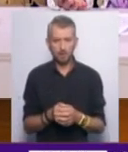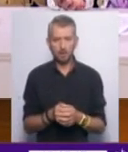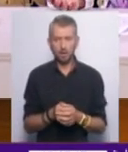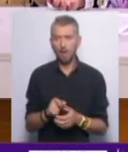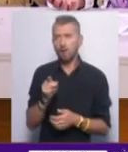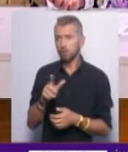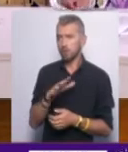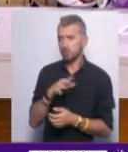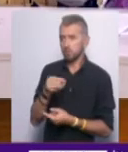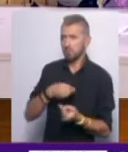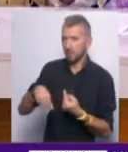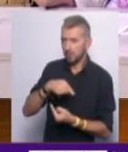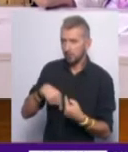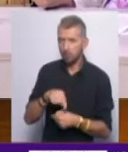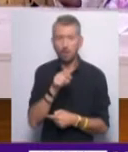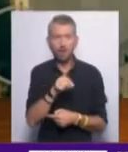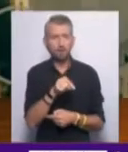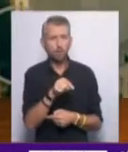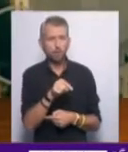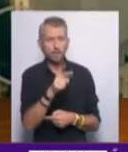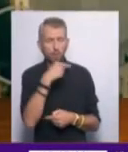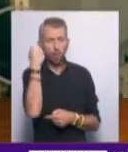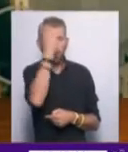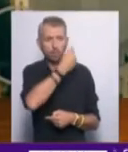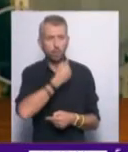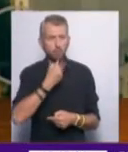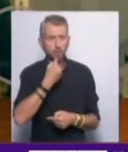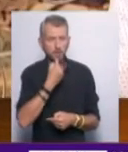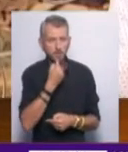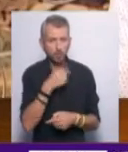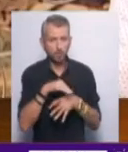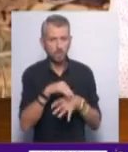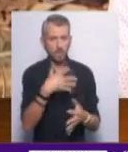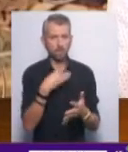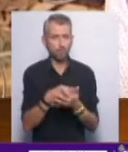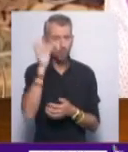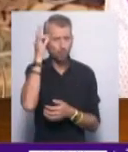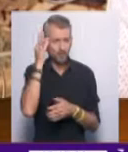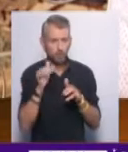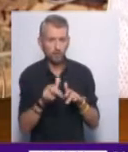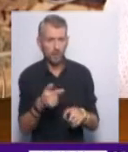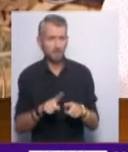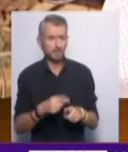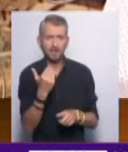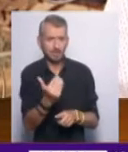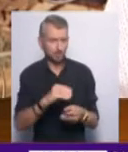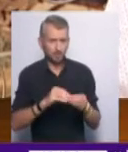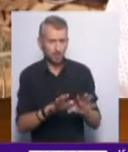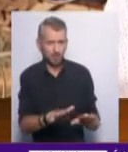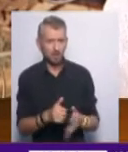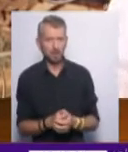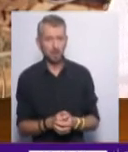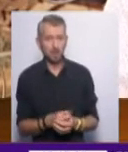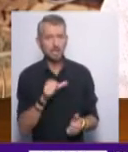Вони були бізнесом, вони, власне кажучи, особисто вели свою комерційну діяльність, це їх ризики. Саме